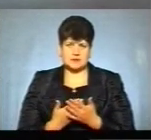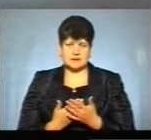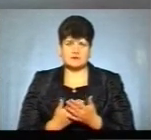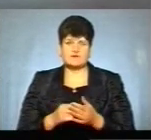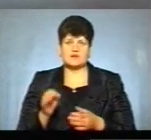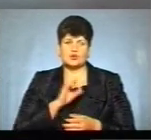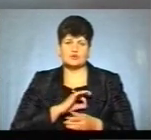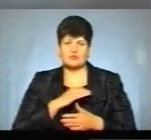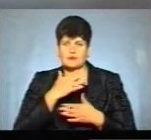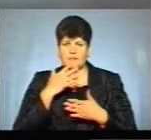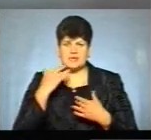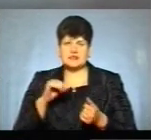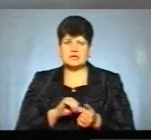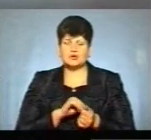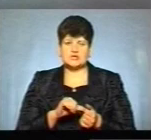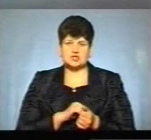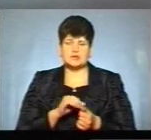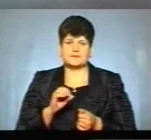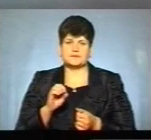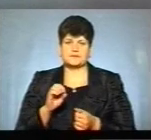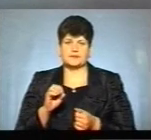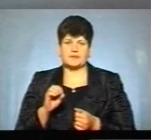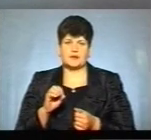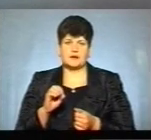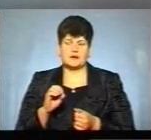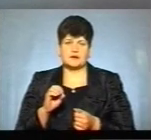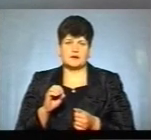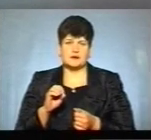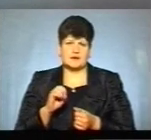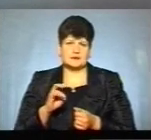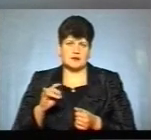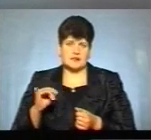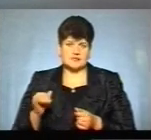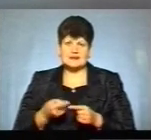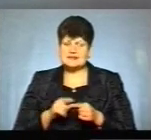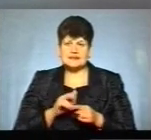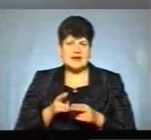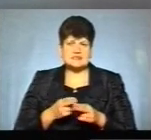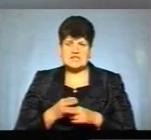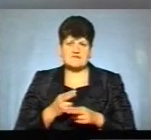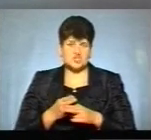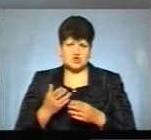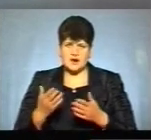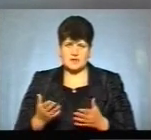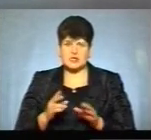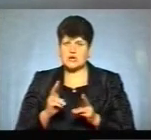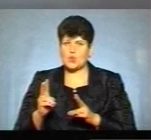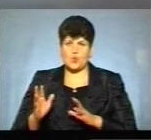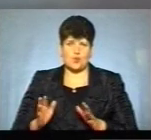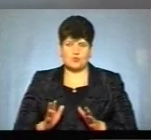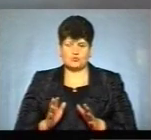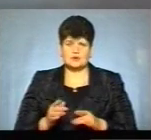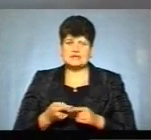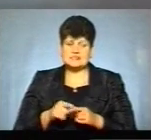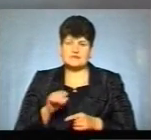дуже багато там, наркотичних анальгетиків, опіоїдного ряду. Ну, і це не заважає нікому. Тобто це